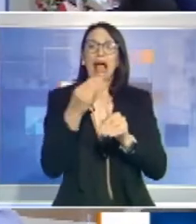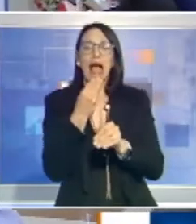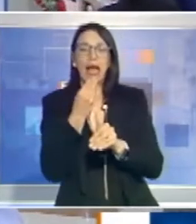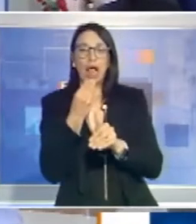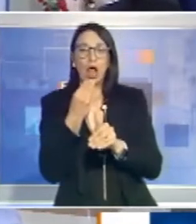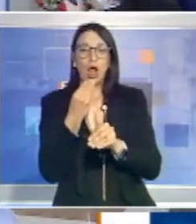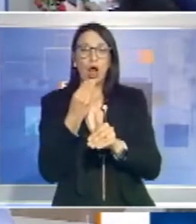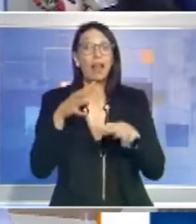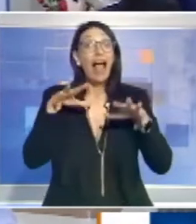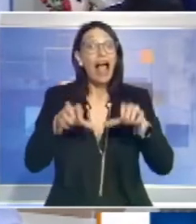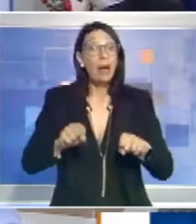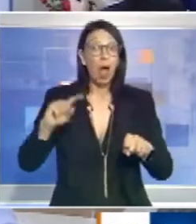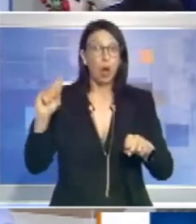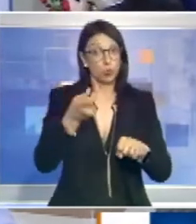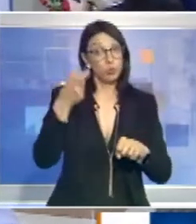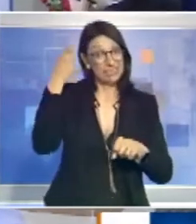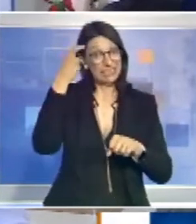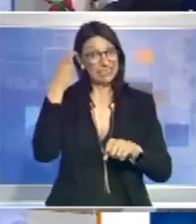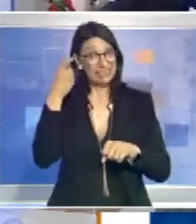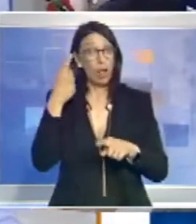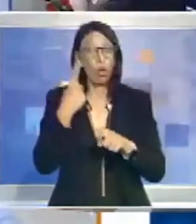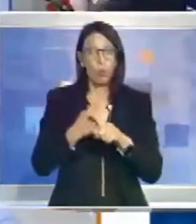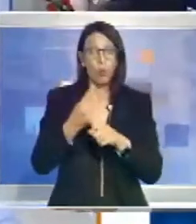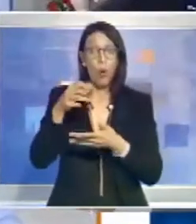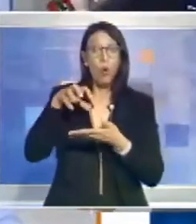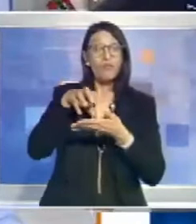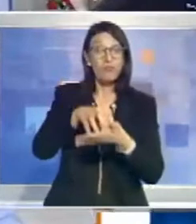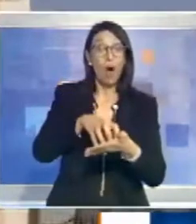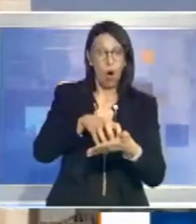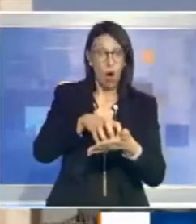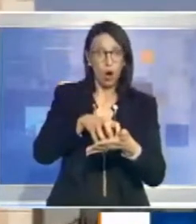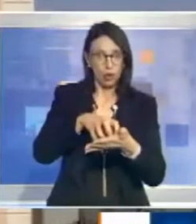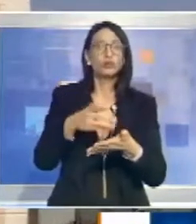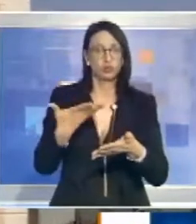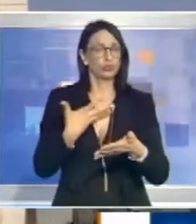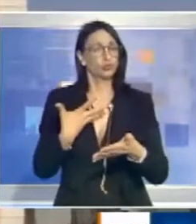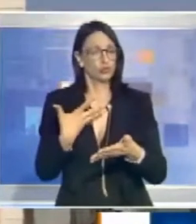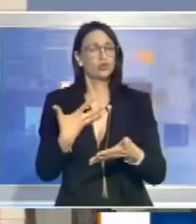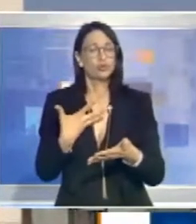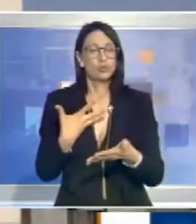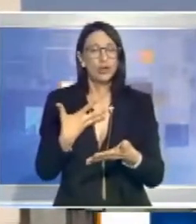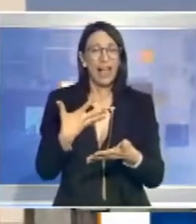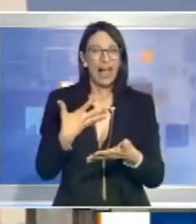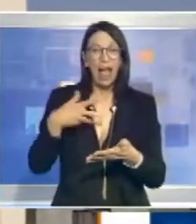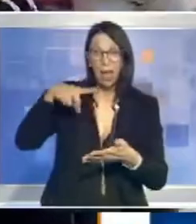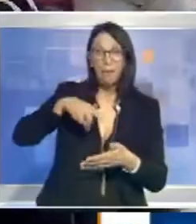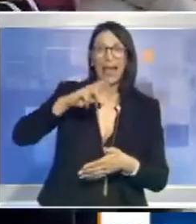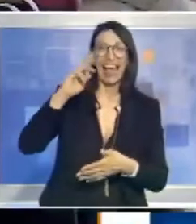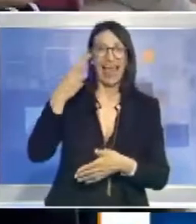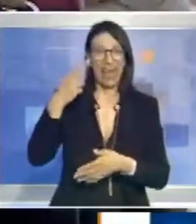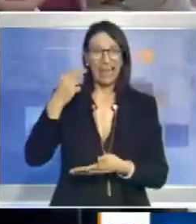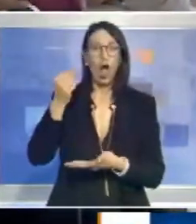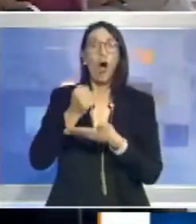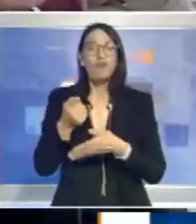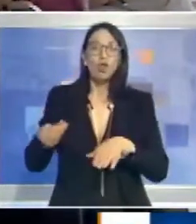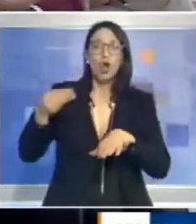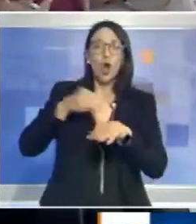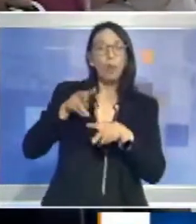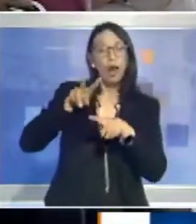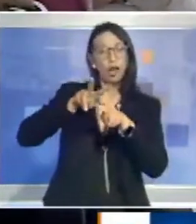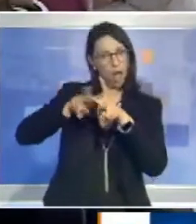agricolo. L'impegno di tutti gli apparati dello Stato e i fondi per invertire la rotta non mancano. Tra PNRR e Fondo